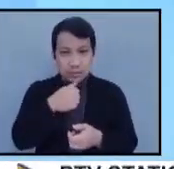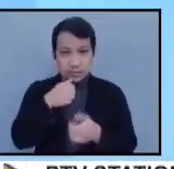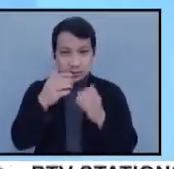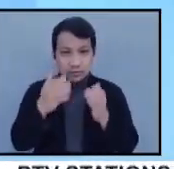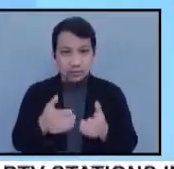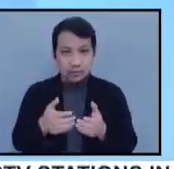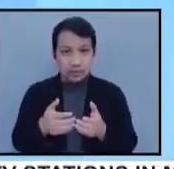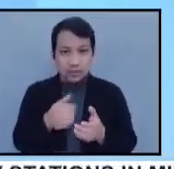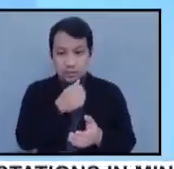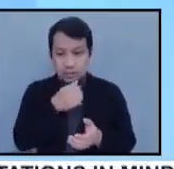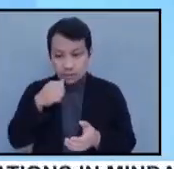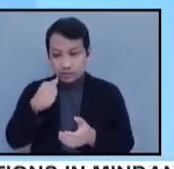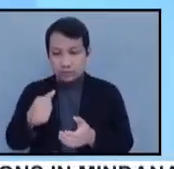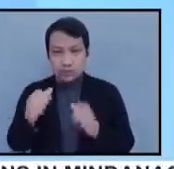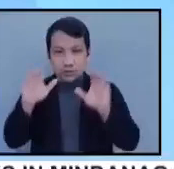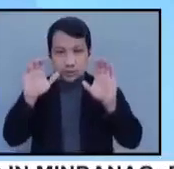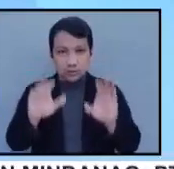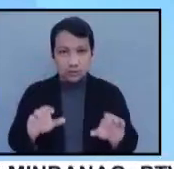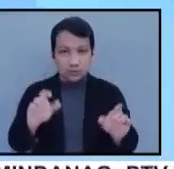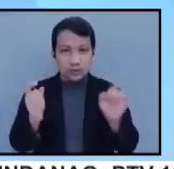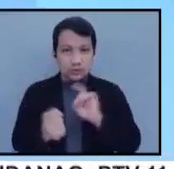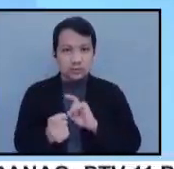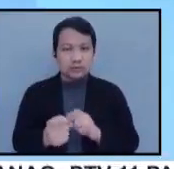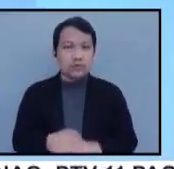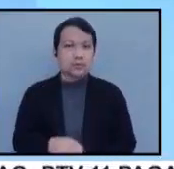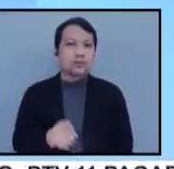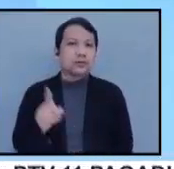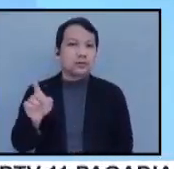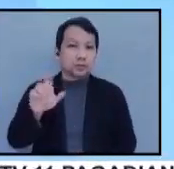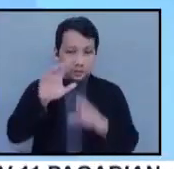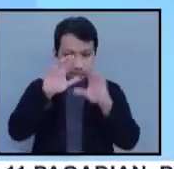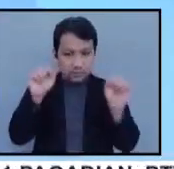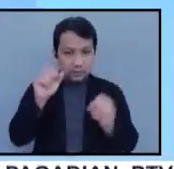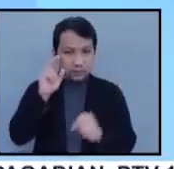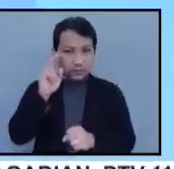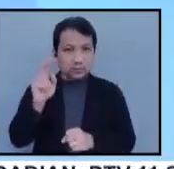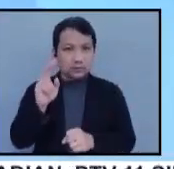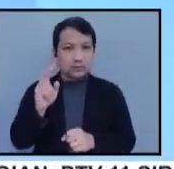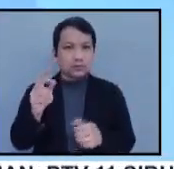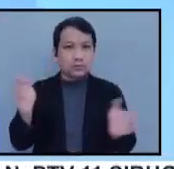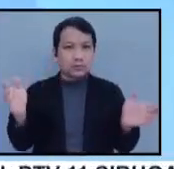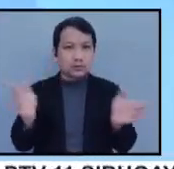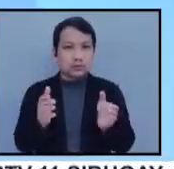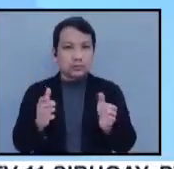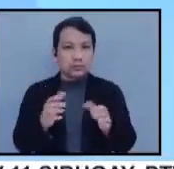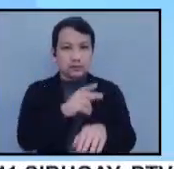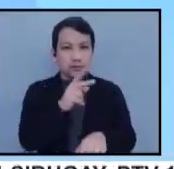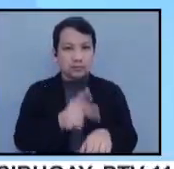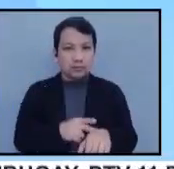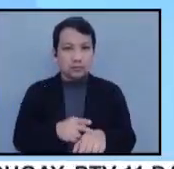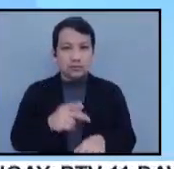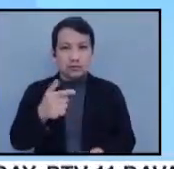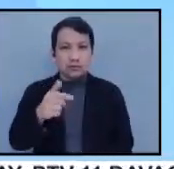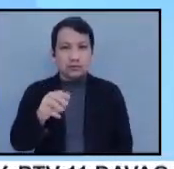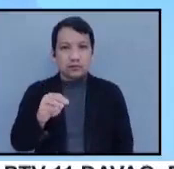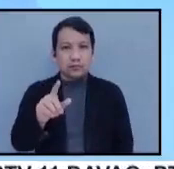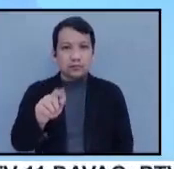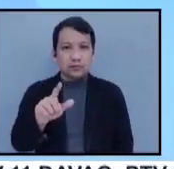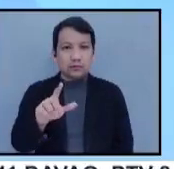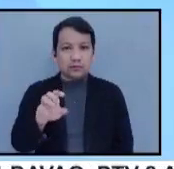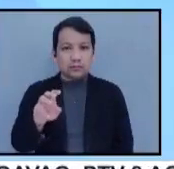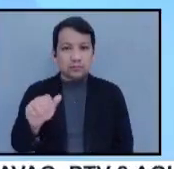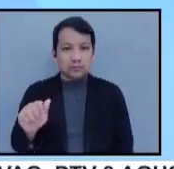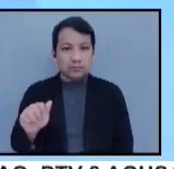bansa. Ayon kay Pangulong Ferdinand R. Marcos Jr., halos magkapareho ang Pilipinas at Guatemala sa paghahanap ng solusyon sa